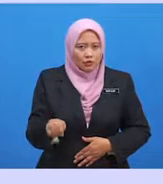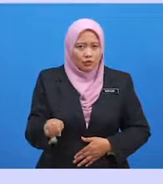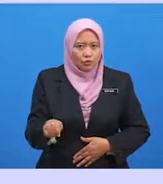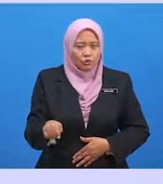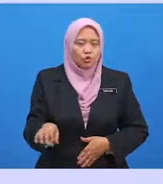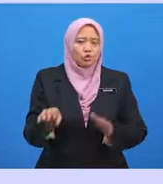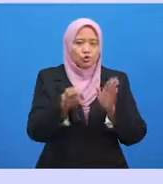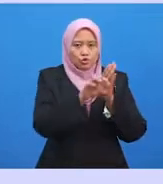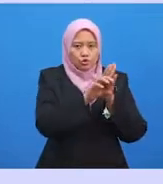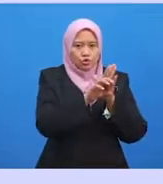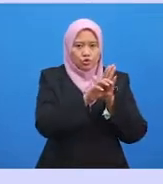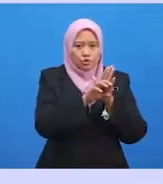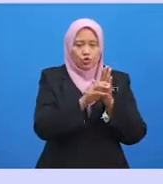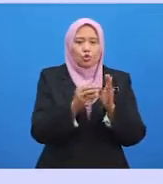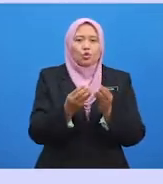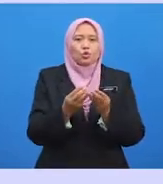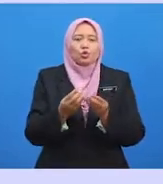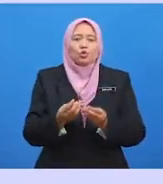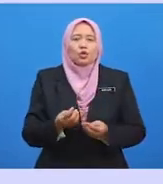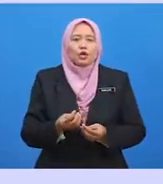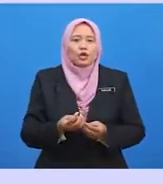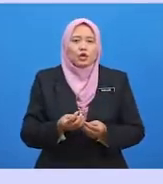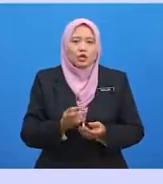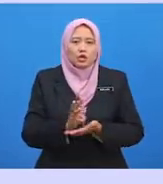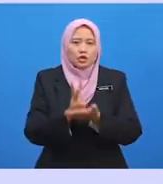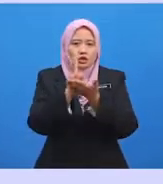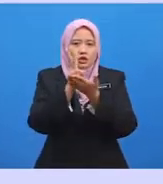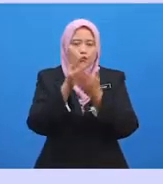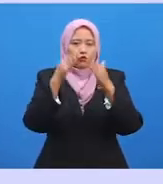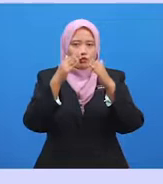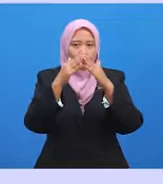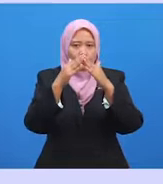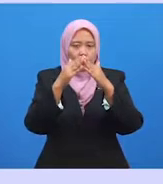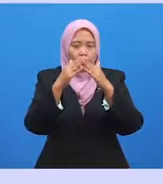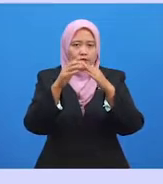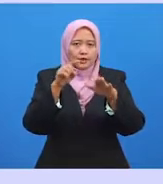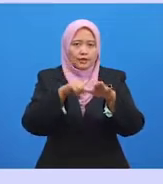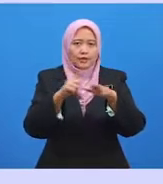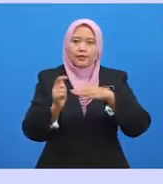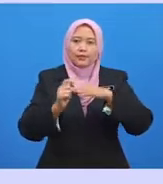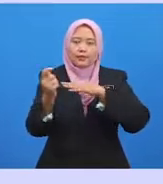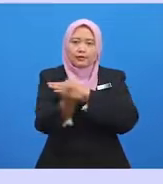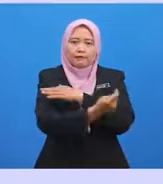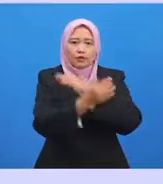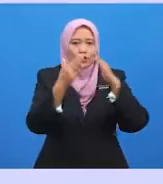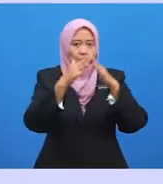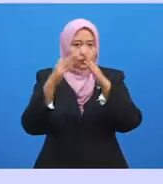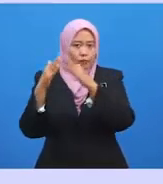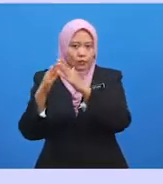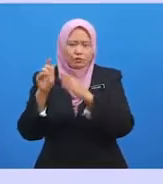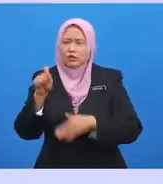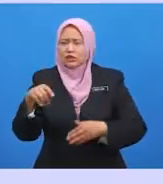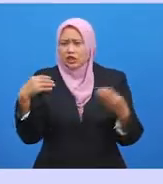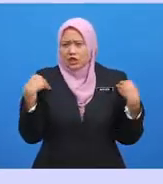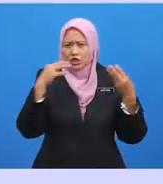kita mewakafkan sebuah rumah di taman perumahannya mesti ada nomor rumah